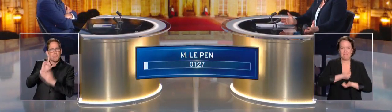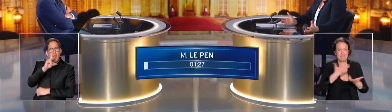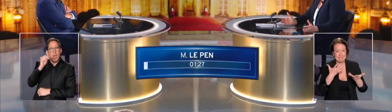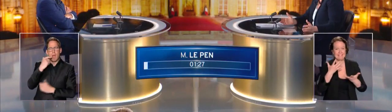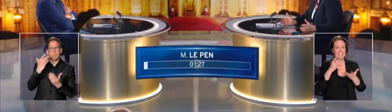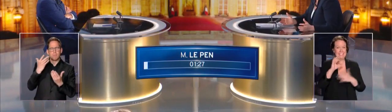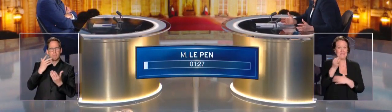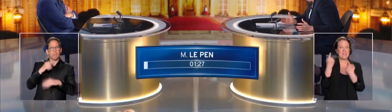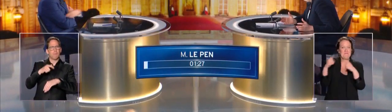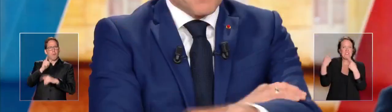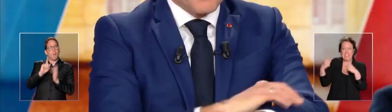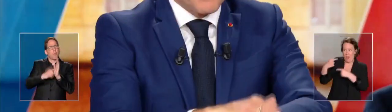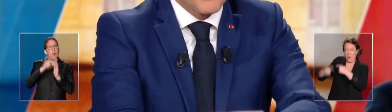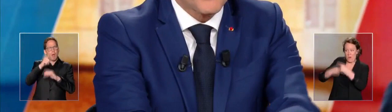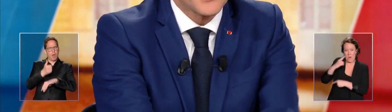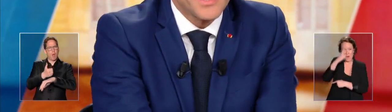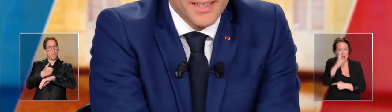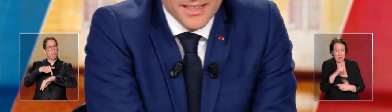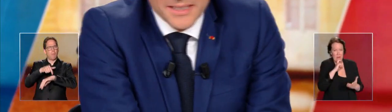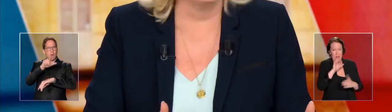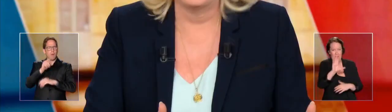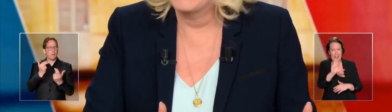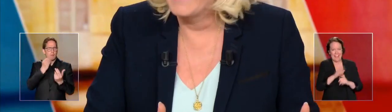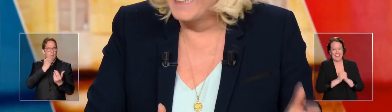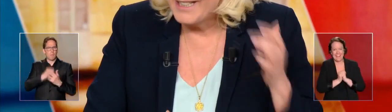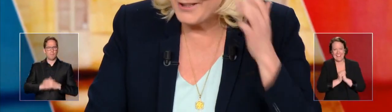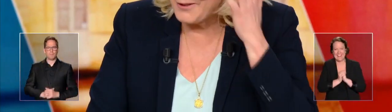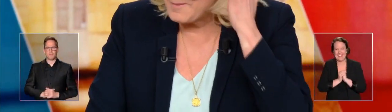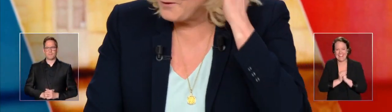vous pouvez reprendre. Ce crédit vous sera redonné. On n'a pas enlevé les secondes. J'en suis absolument.